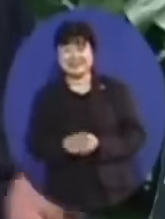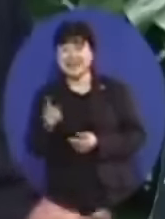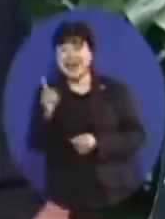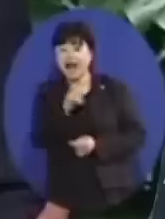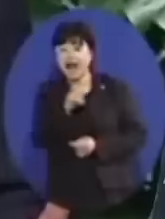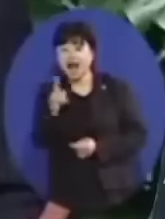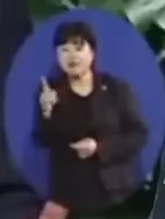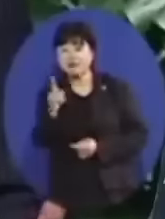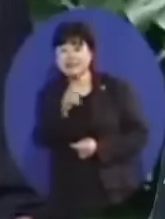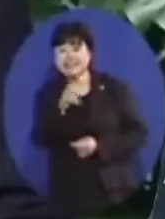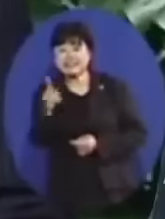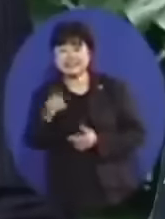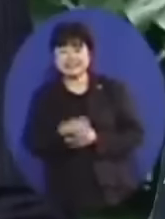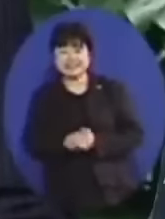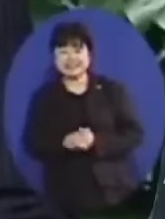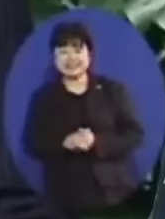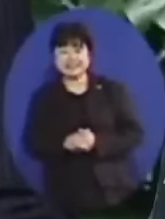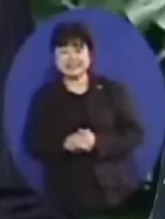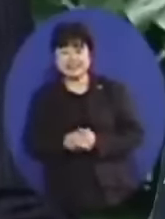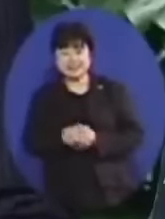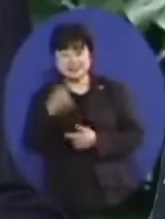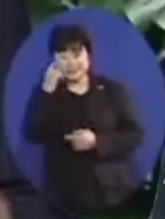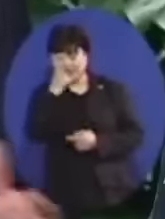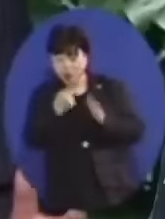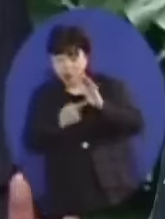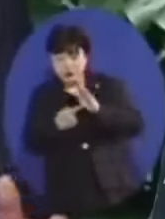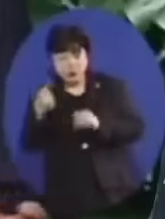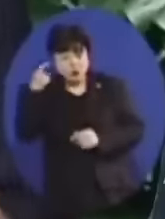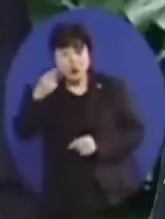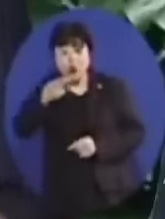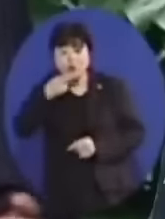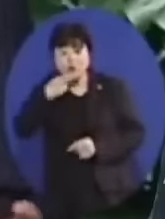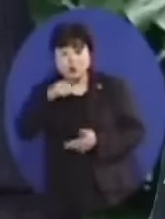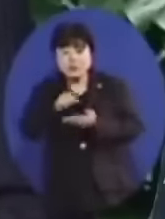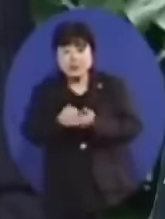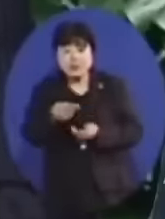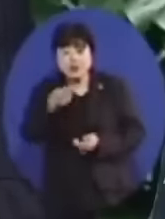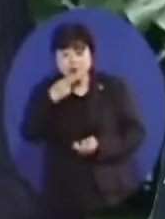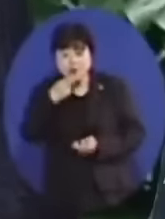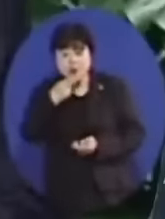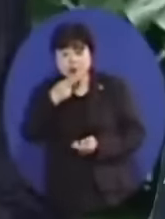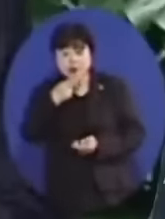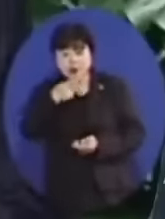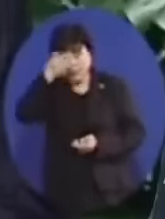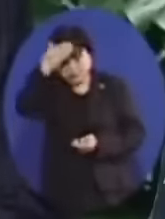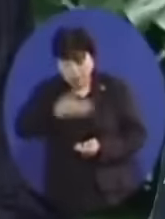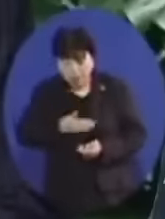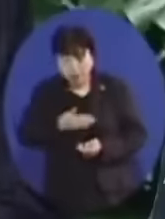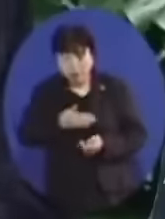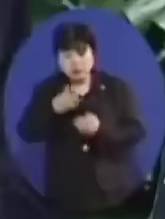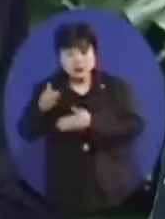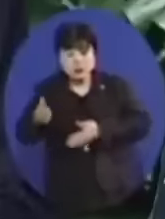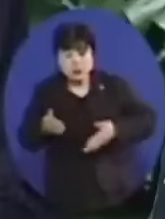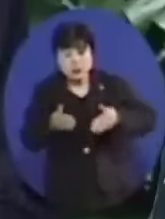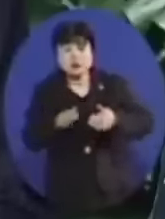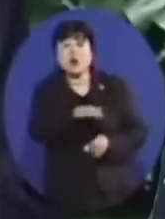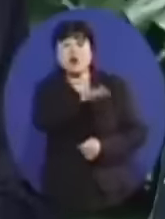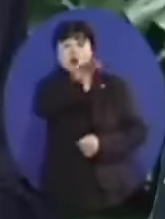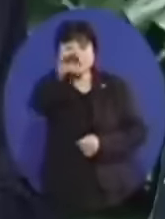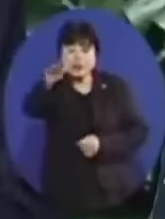아무리 눈에는 아무 전가 안 보이고 귀에는 아무 소리 안 들리고 손에 잡히고 내 아낄 희력까지 어두워도